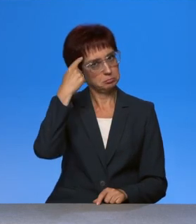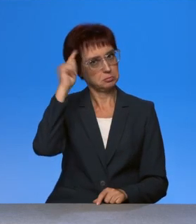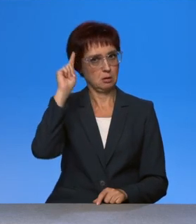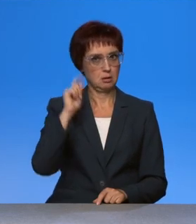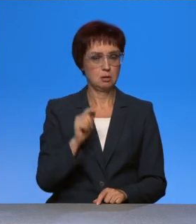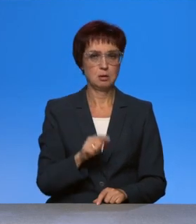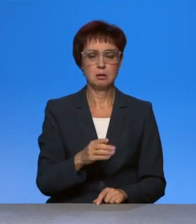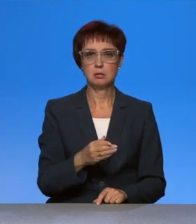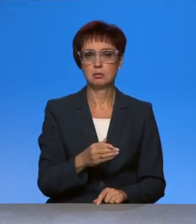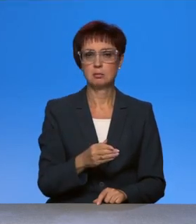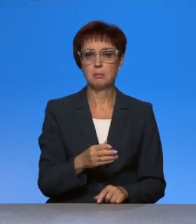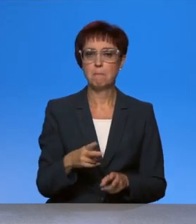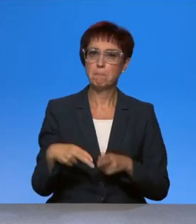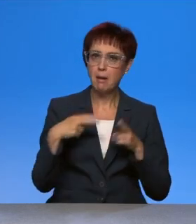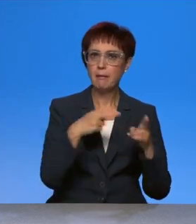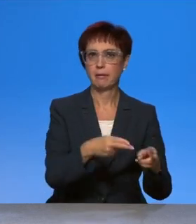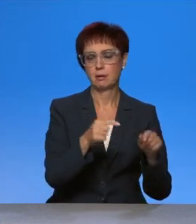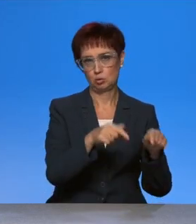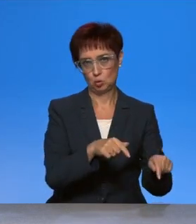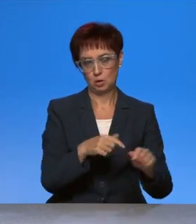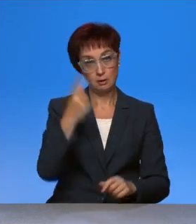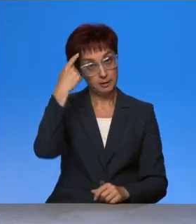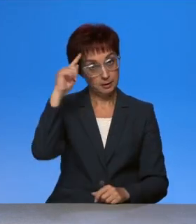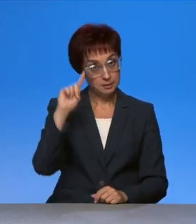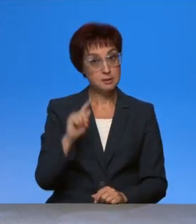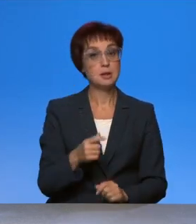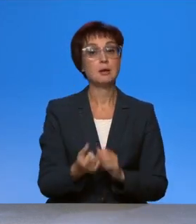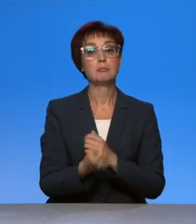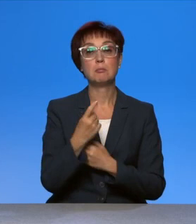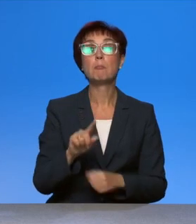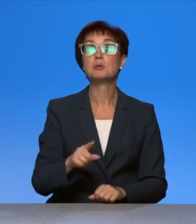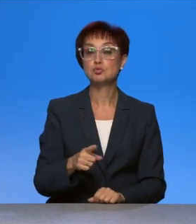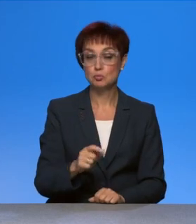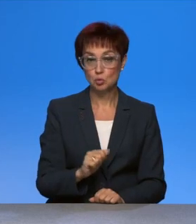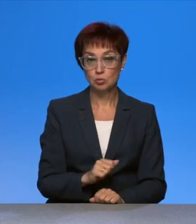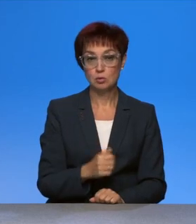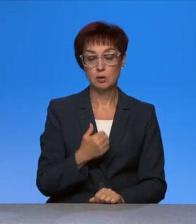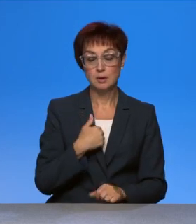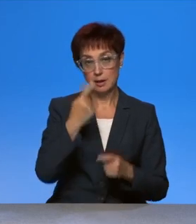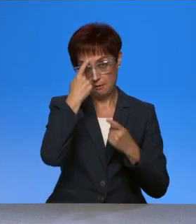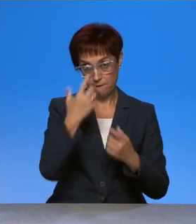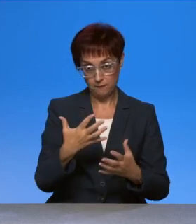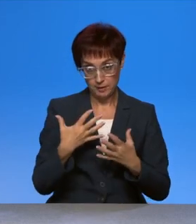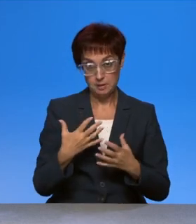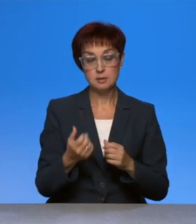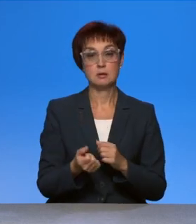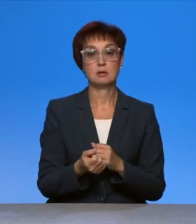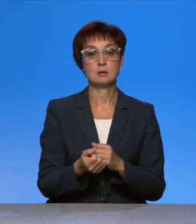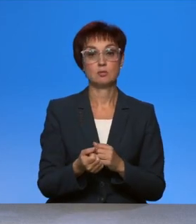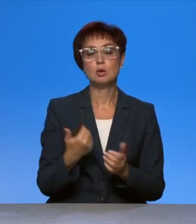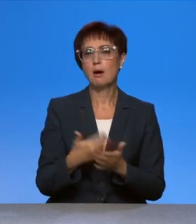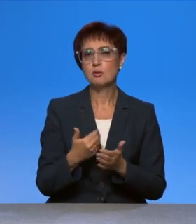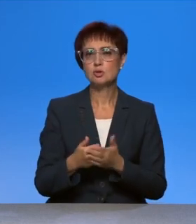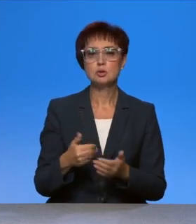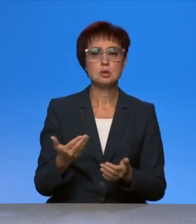поехали туда? Идея возникла по той причине, что я выяснил, что, оказывается, несмотря на то, что все изучено в этом мире, как кажется,